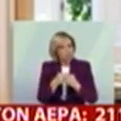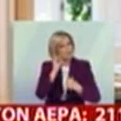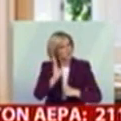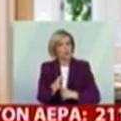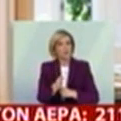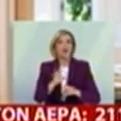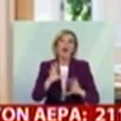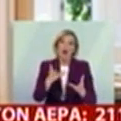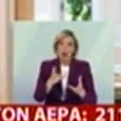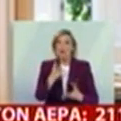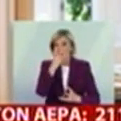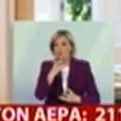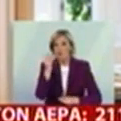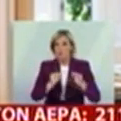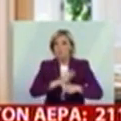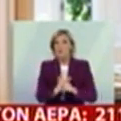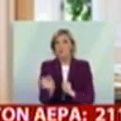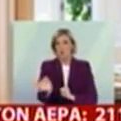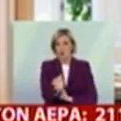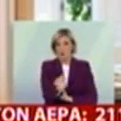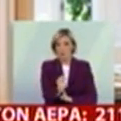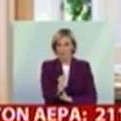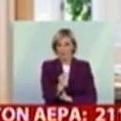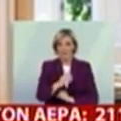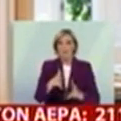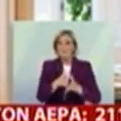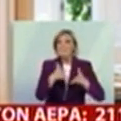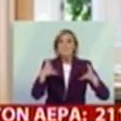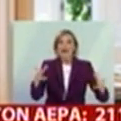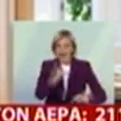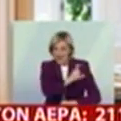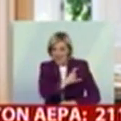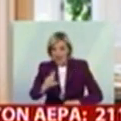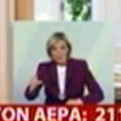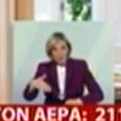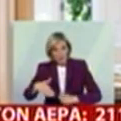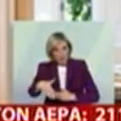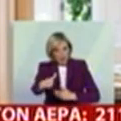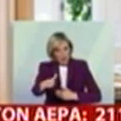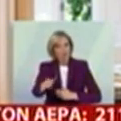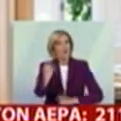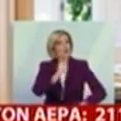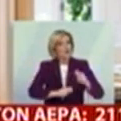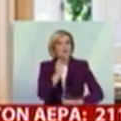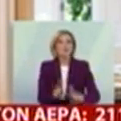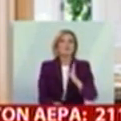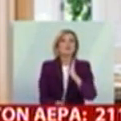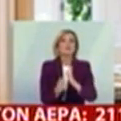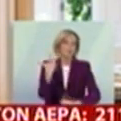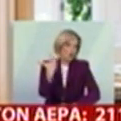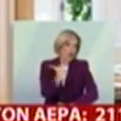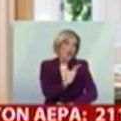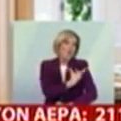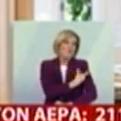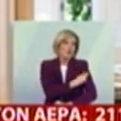αυτά τα πράγματα? Θα τον πλακώσει κλωστές για να τον πετάξει έξω ο Βαρδινογιάννης. Ό,τι έκανε ο συγχωρεμένος ο Λάτσης στον